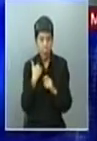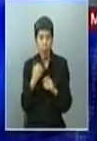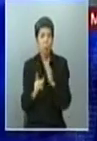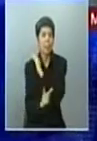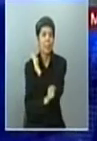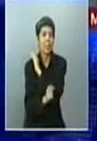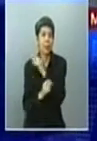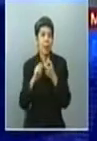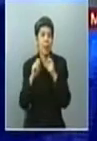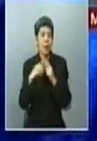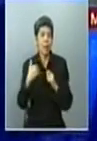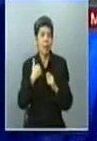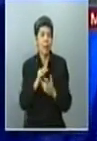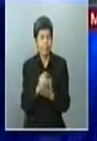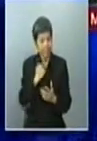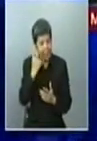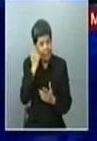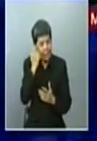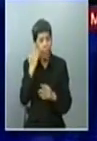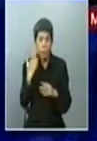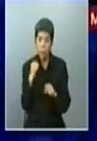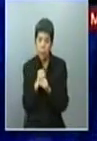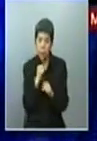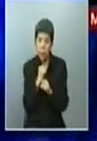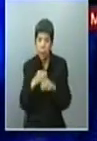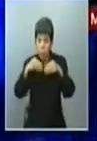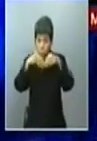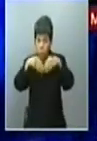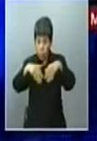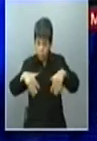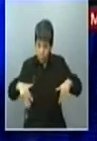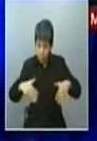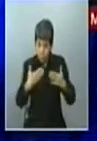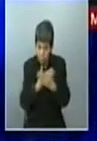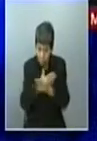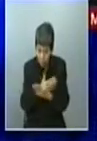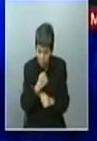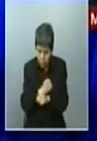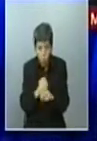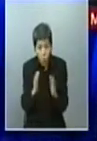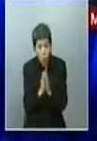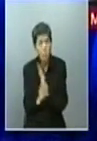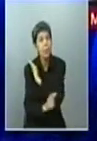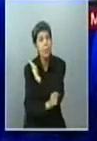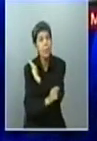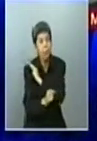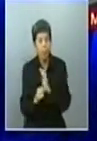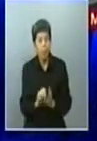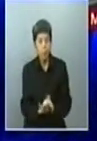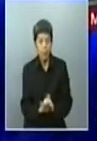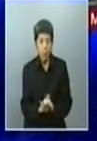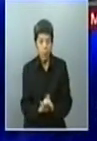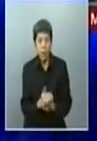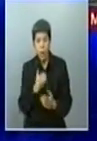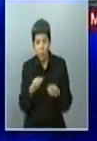ร์เนี่ยก็คือคาดว่าจะมีเห็นการปรับโครงสร้างแล้วก็ควบรวมกิจการในตลาดสิงคโปร์เองนะครับก็